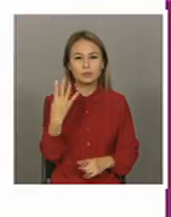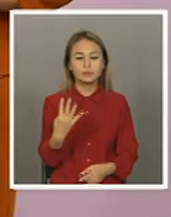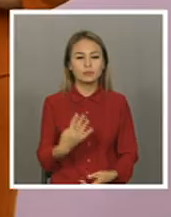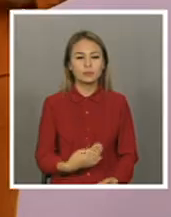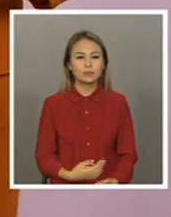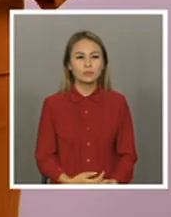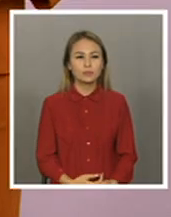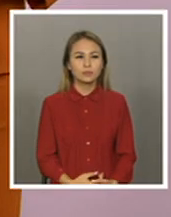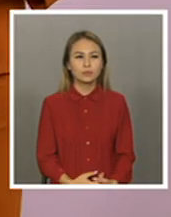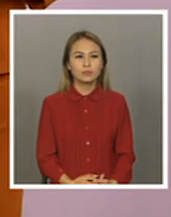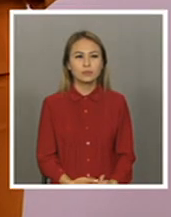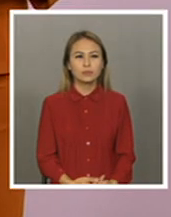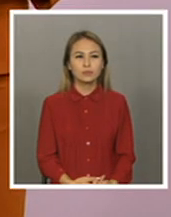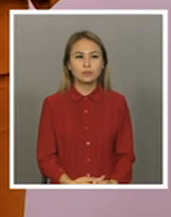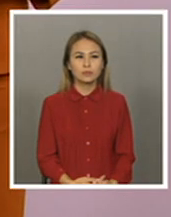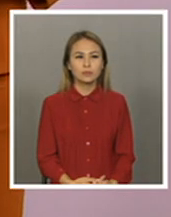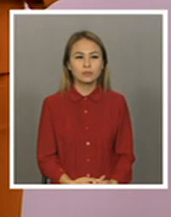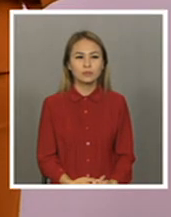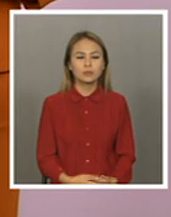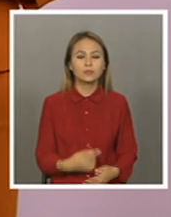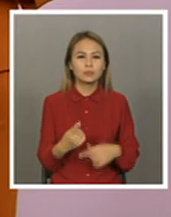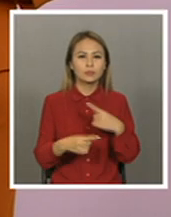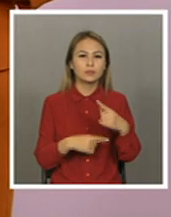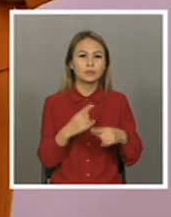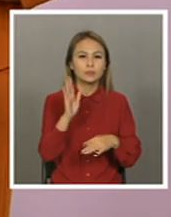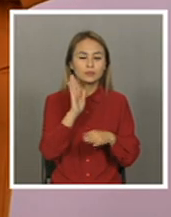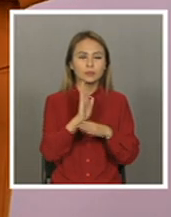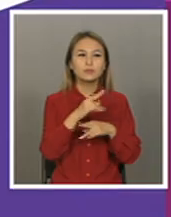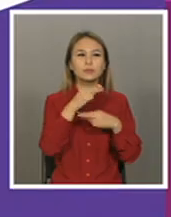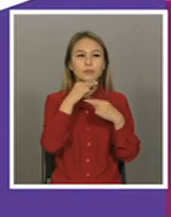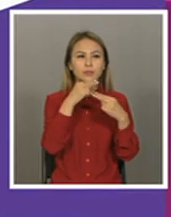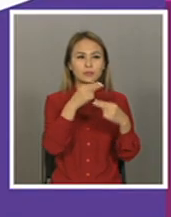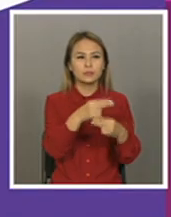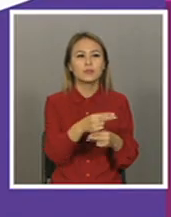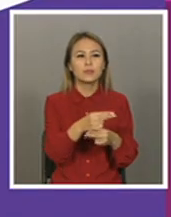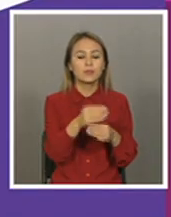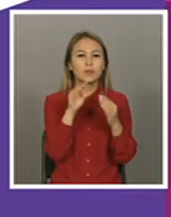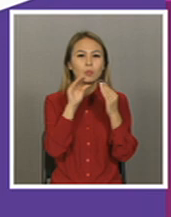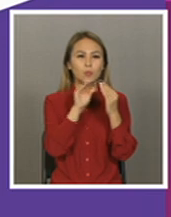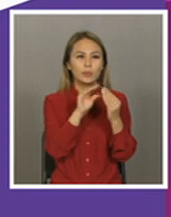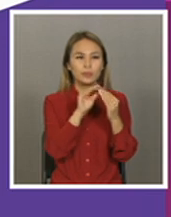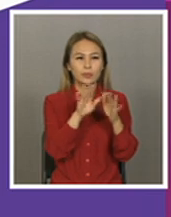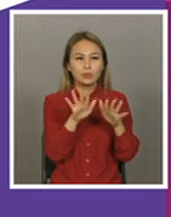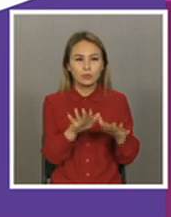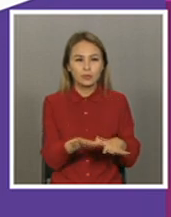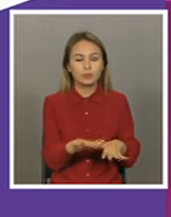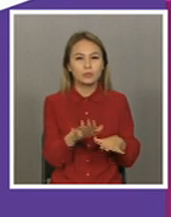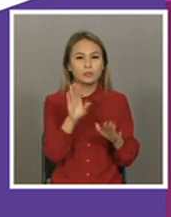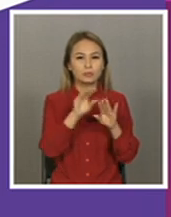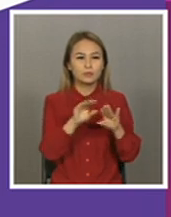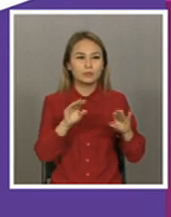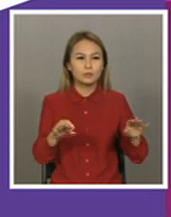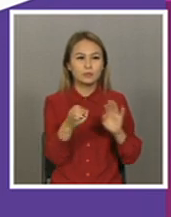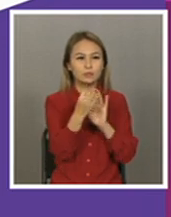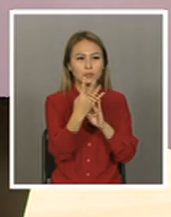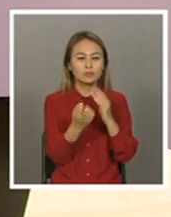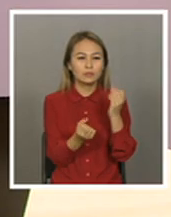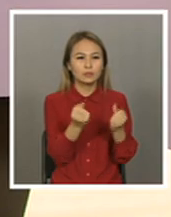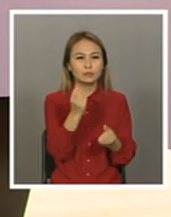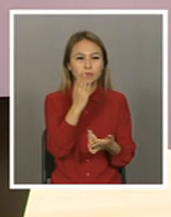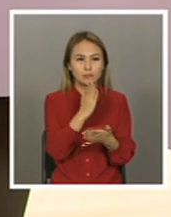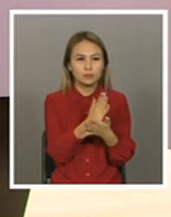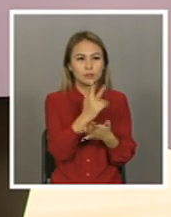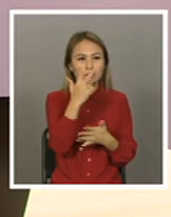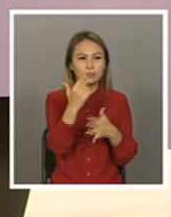Жарайсыңдар. Балалар, келесі тапсырмаға назар аударамыз. Көлік тұрағы. Тұрақта 14 мәшіне тұрады.